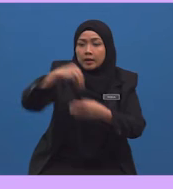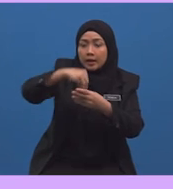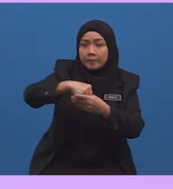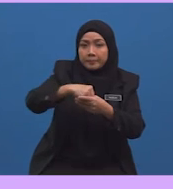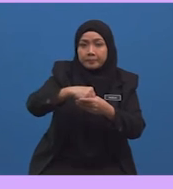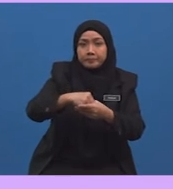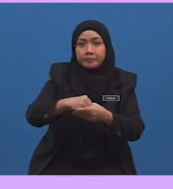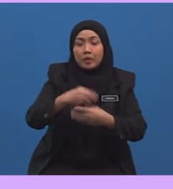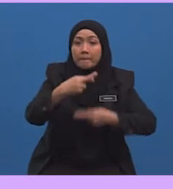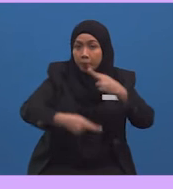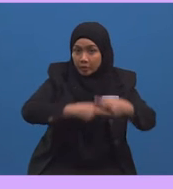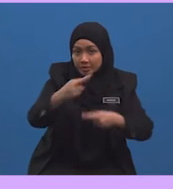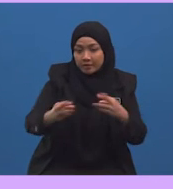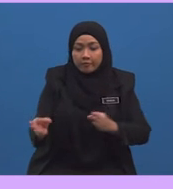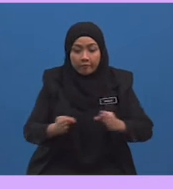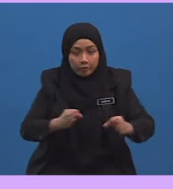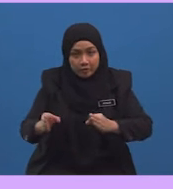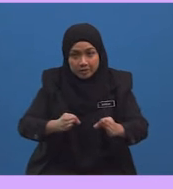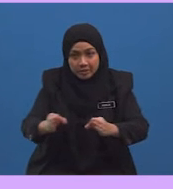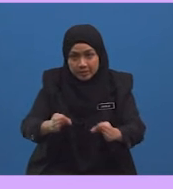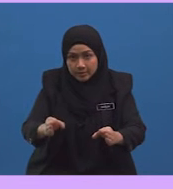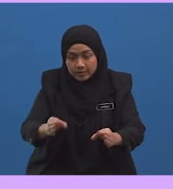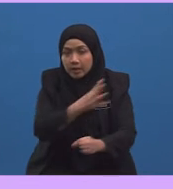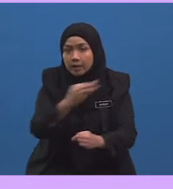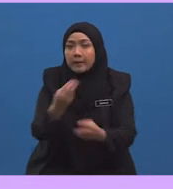dioksida dan membebaskan oksigen.